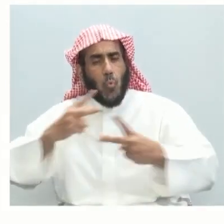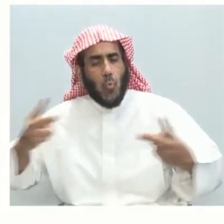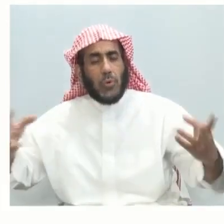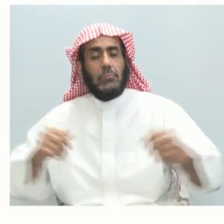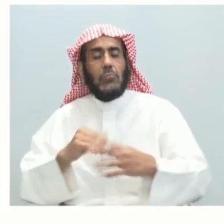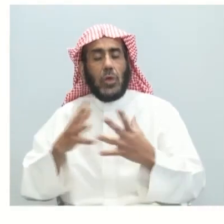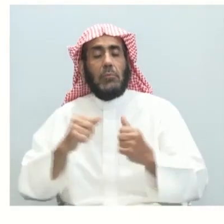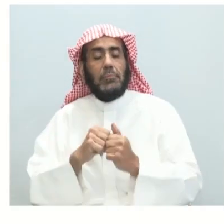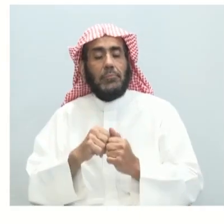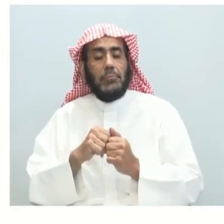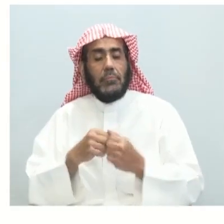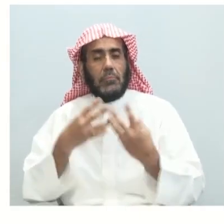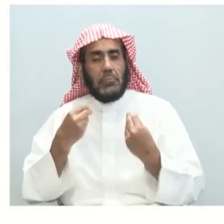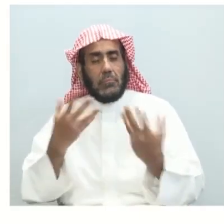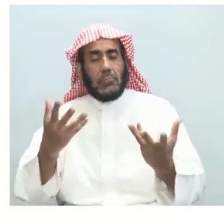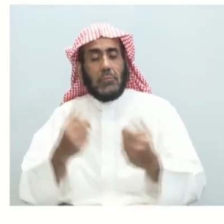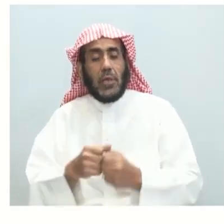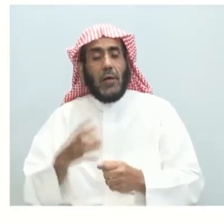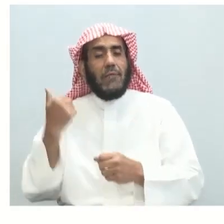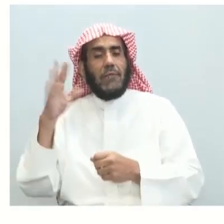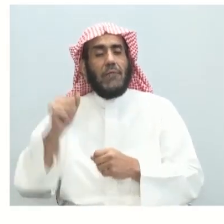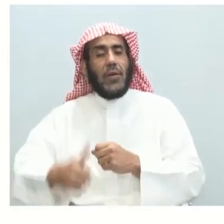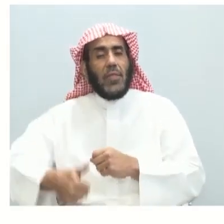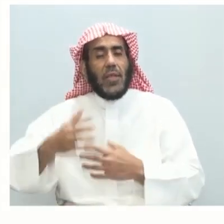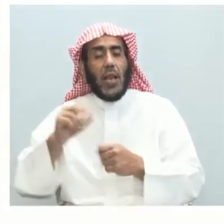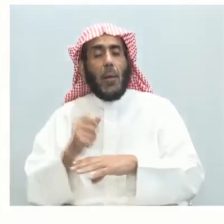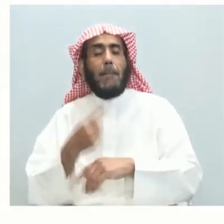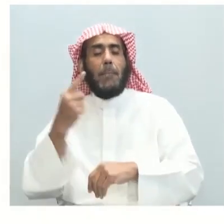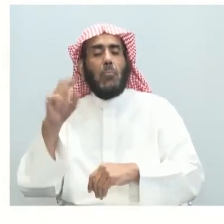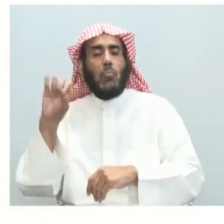جمع فضيله مفرد